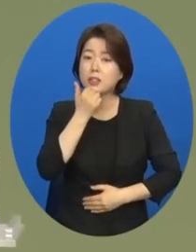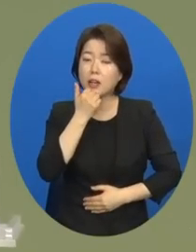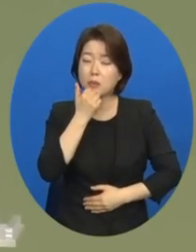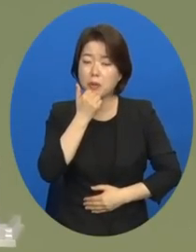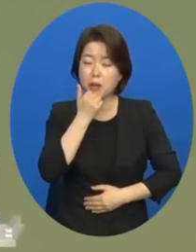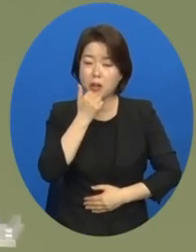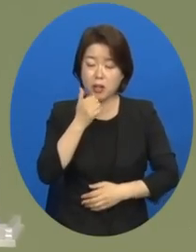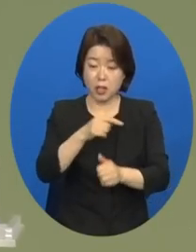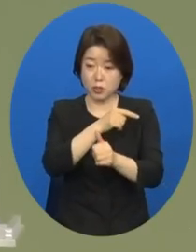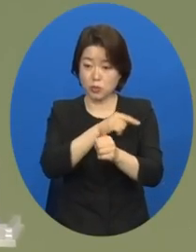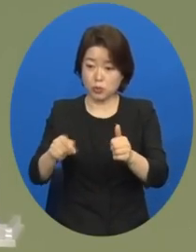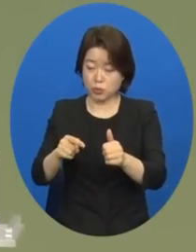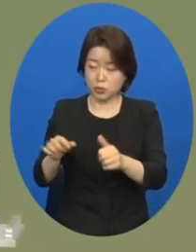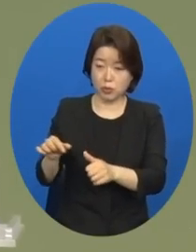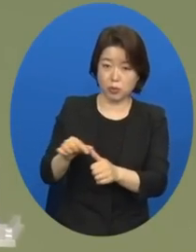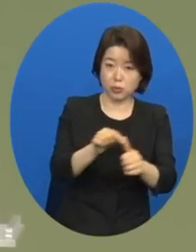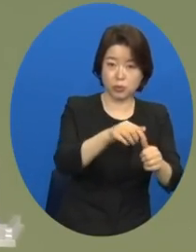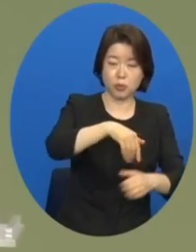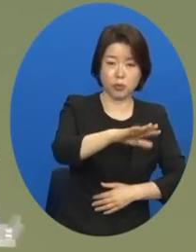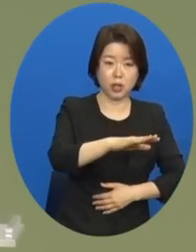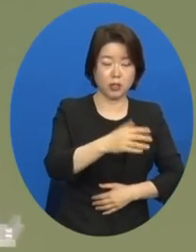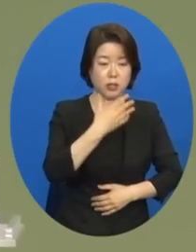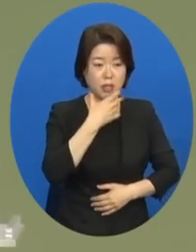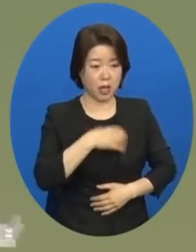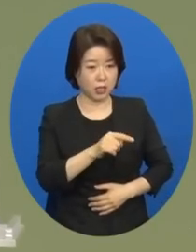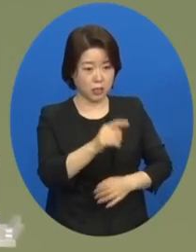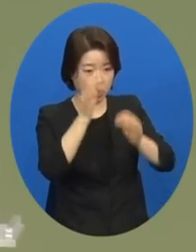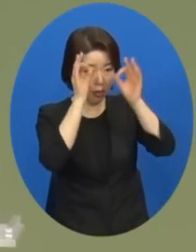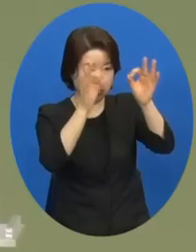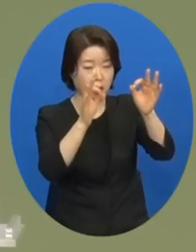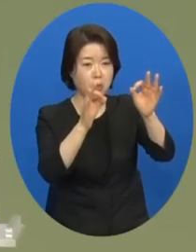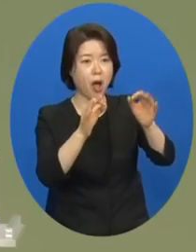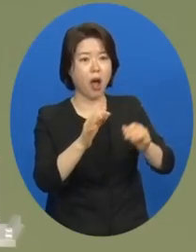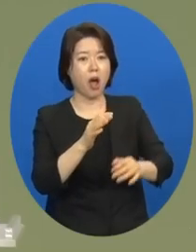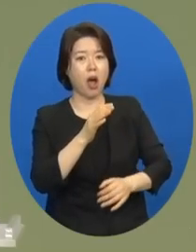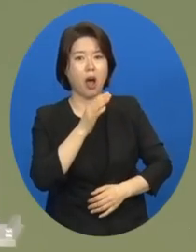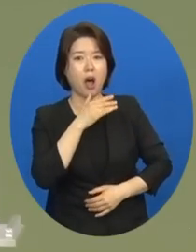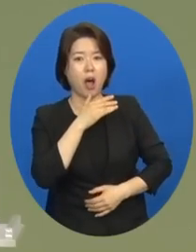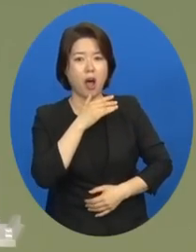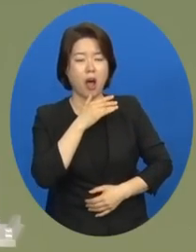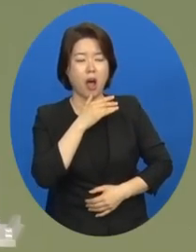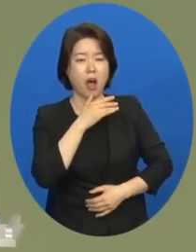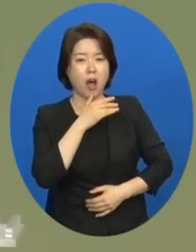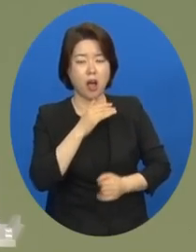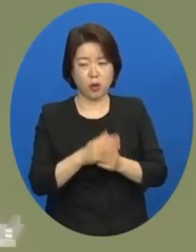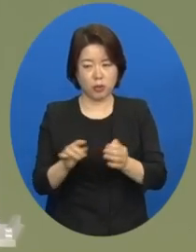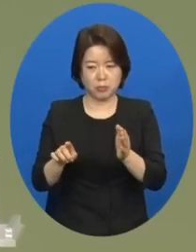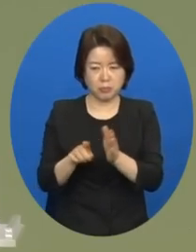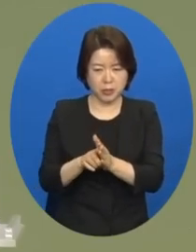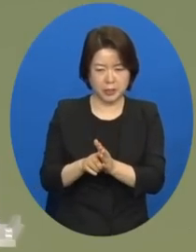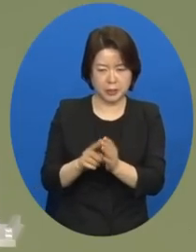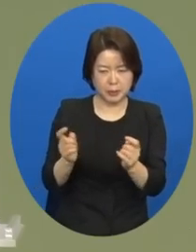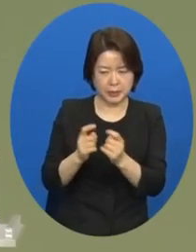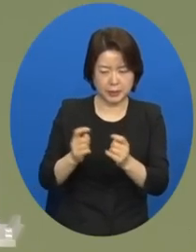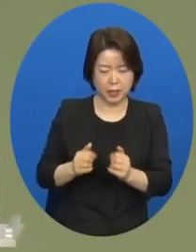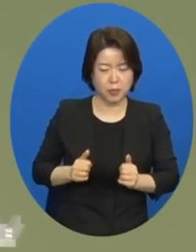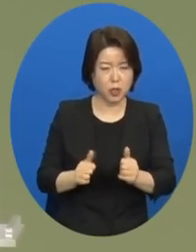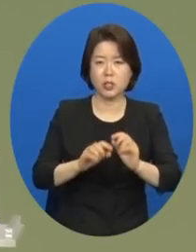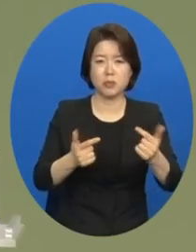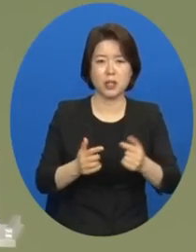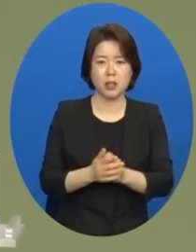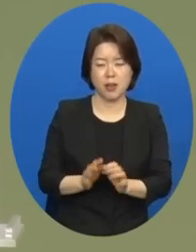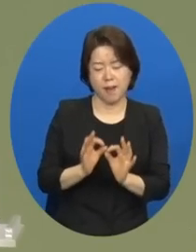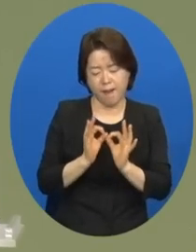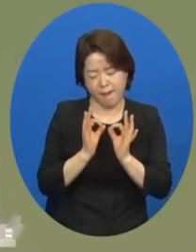죽이러 가는 남편을 보기도 하면서 공관 인생을 살았어요 저는 믿음의 싸움을 열심히 싸운 정도가 아니라